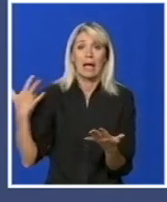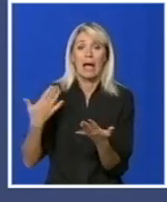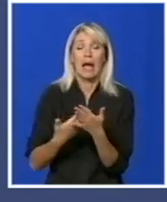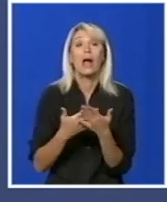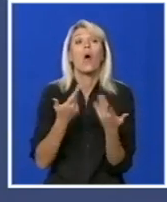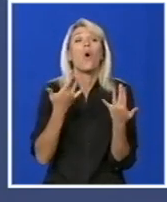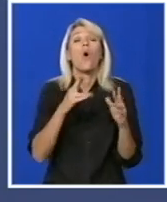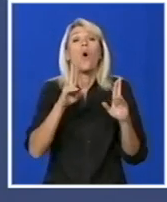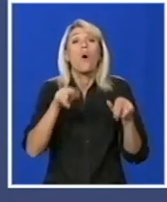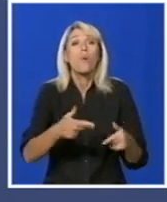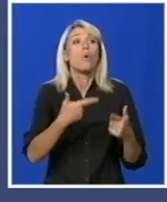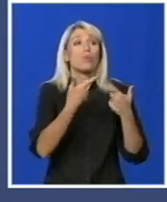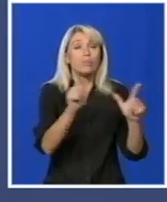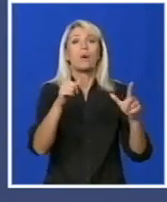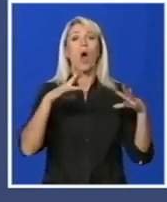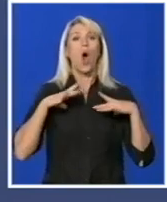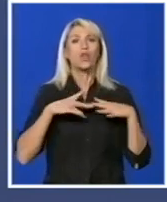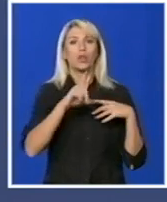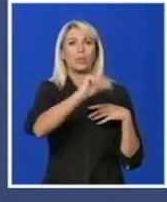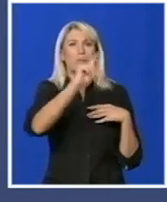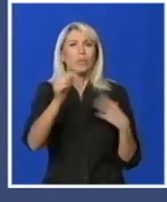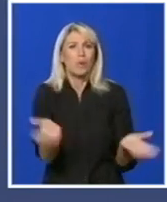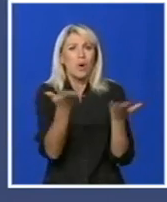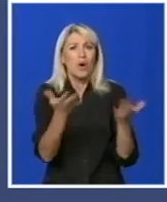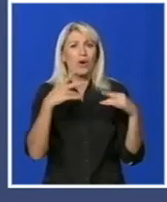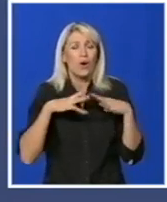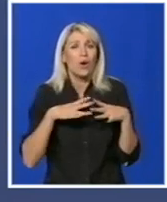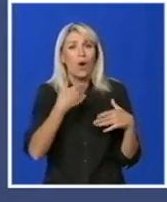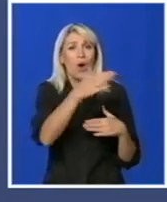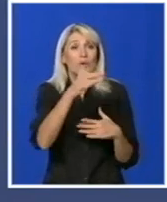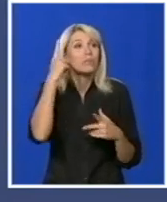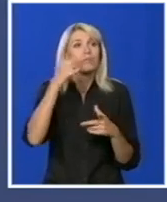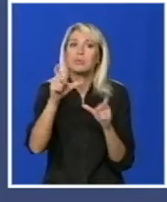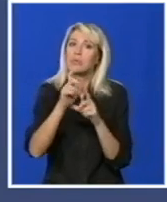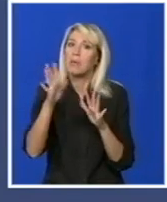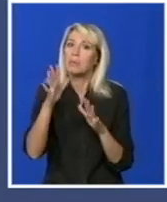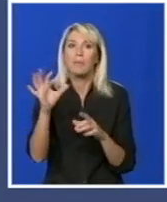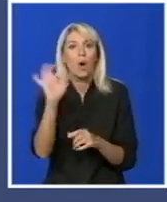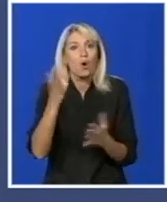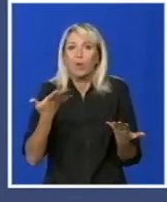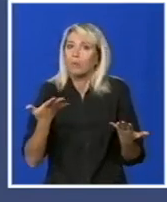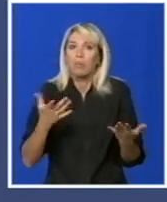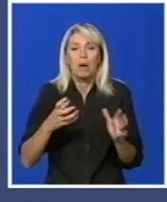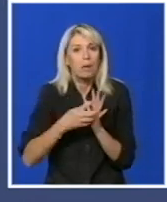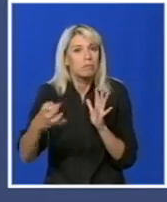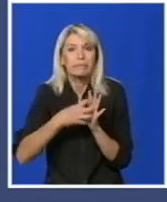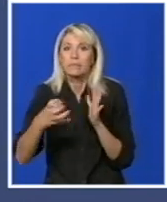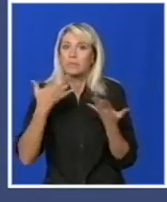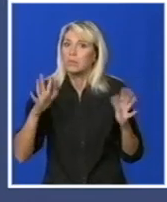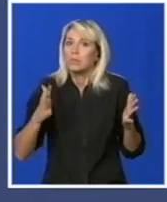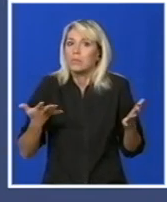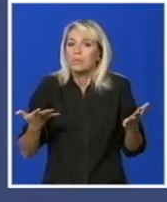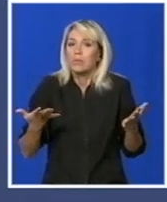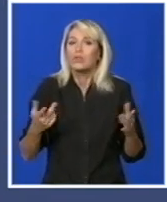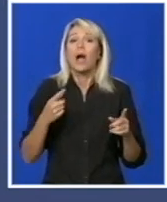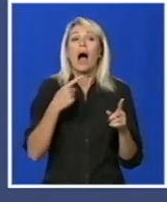koliko je god moguće, sad otpuste na neke godišnje odmore, da se odmore, jer u septembru, oktobru nas čeka nastavak rada sa